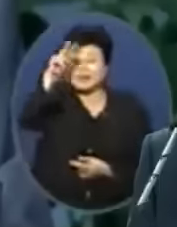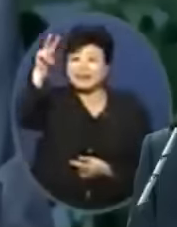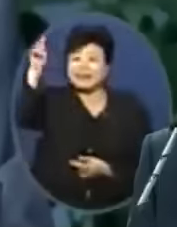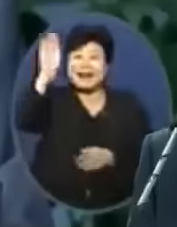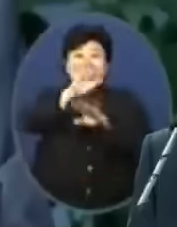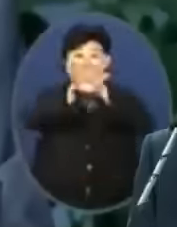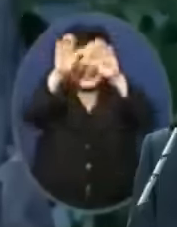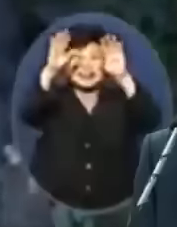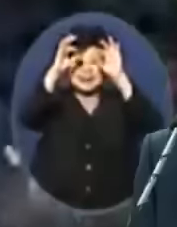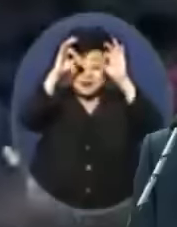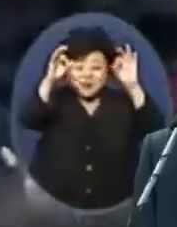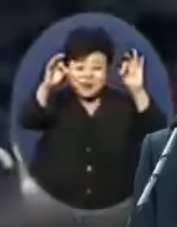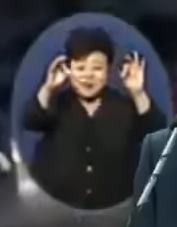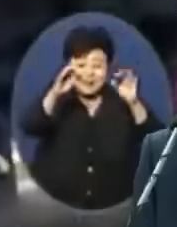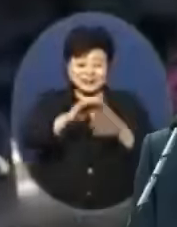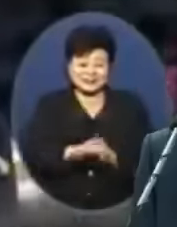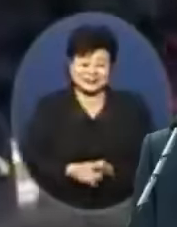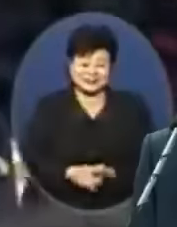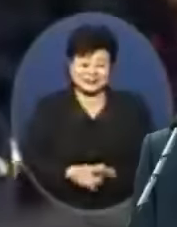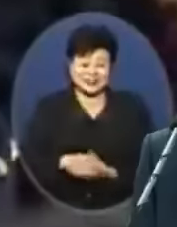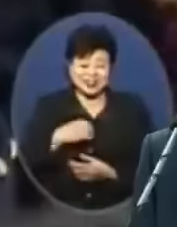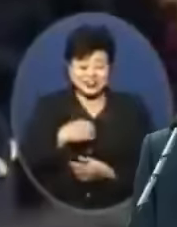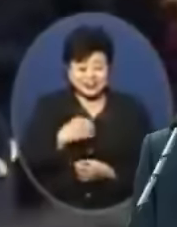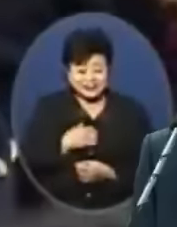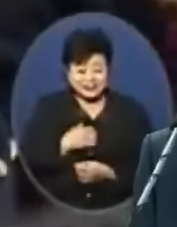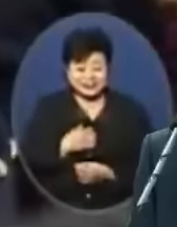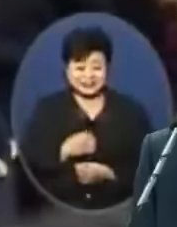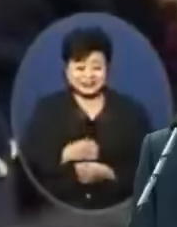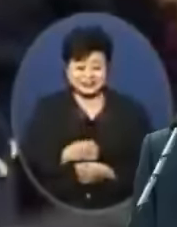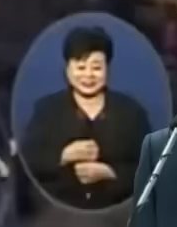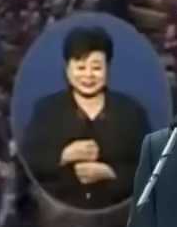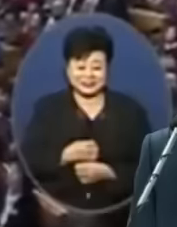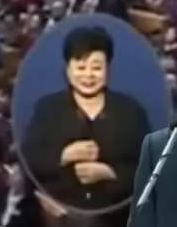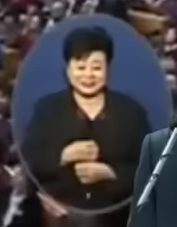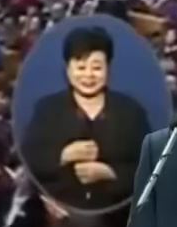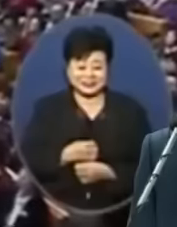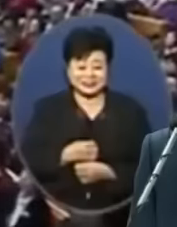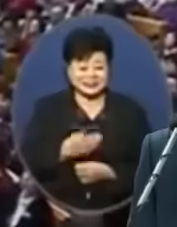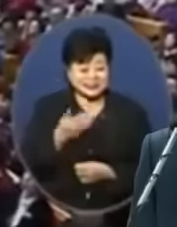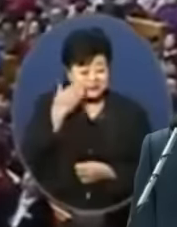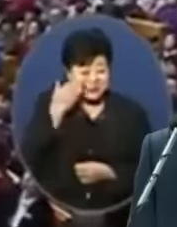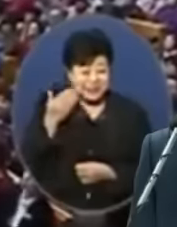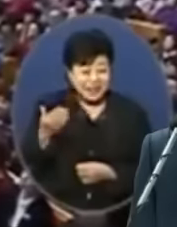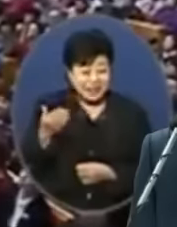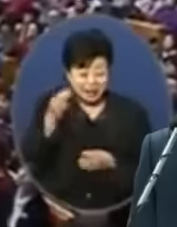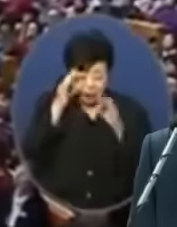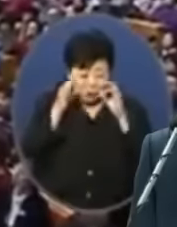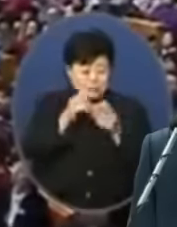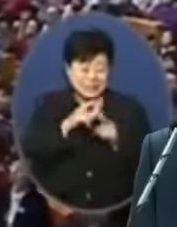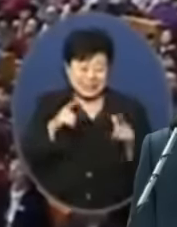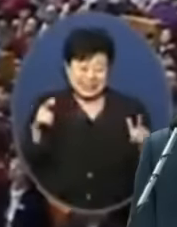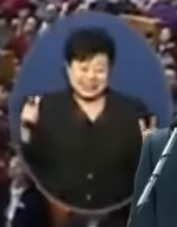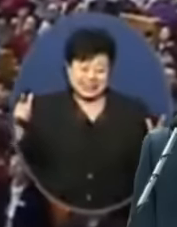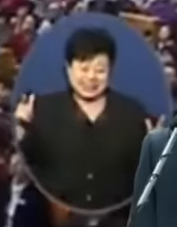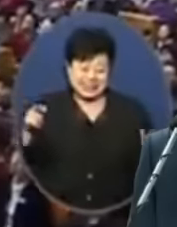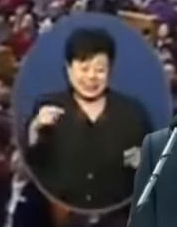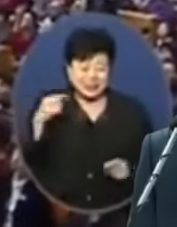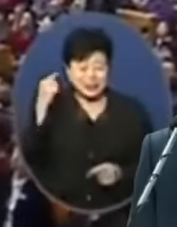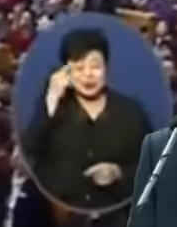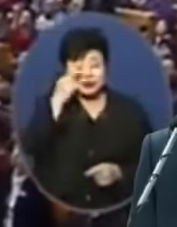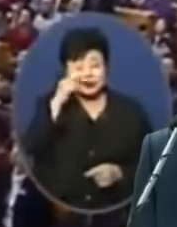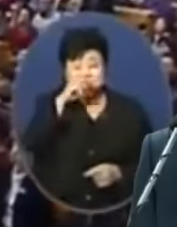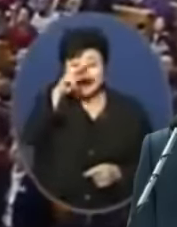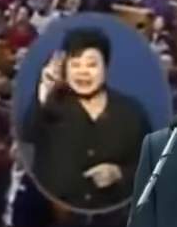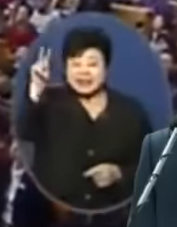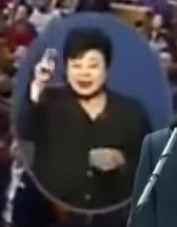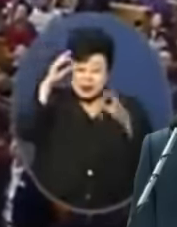바라보십시오. 여러분 염려, 근심, 불안, 초조, 절망이 보입니까? 안 보이죠? 눈을 들어 하늘을